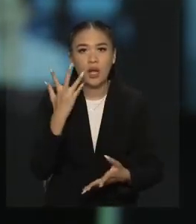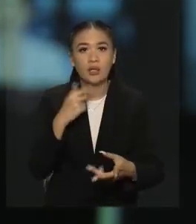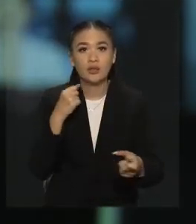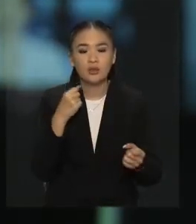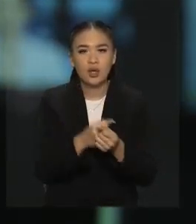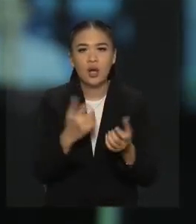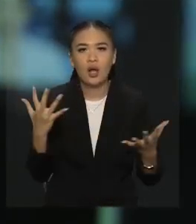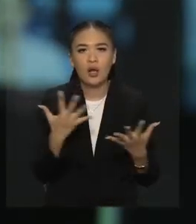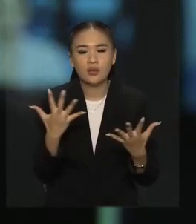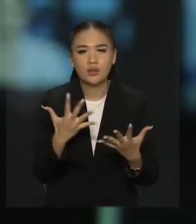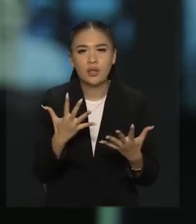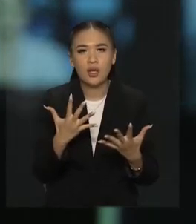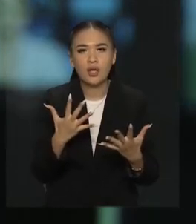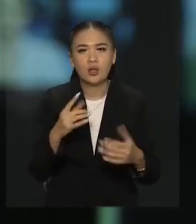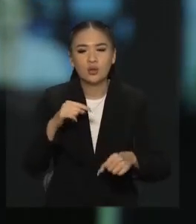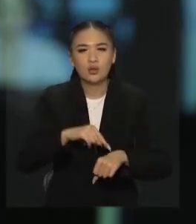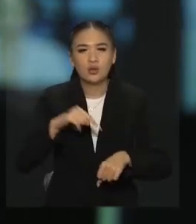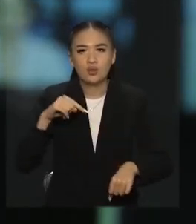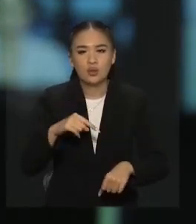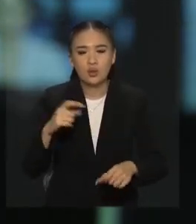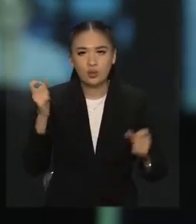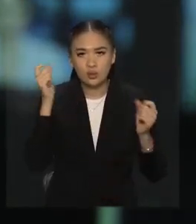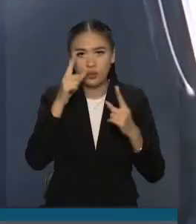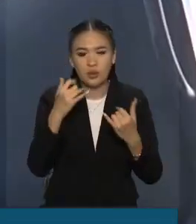апаттан соққының күшін сезінді. Тілшіміз айтып береді.